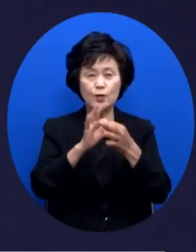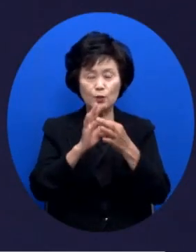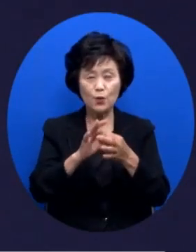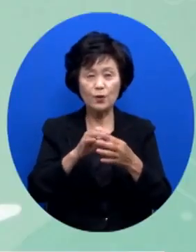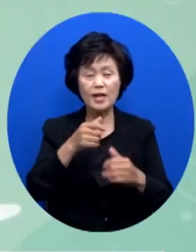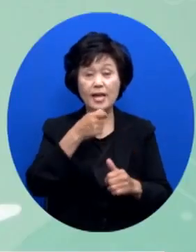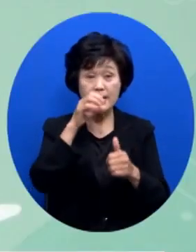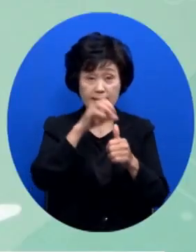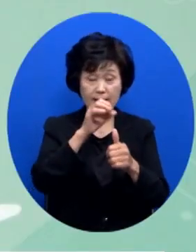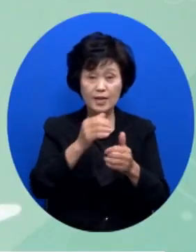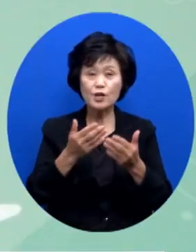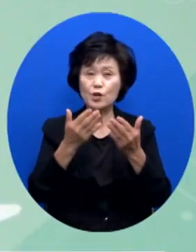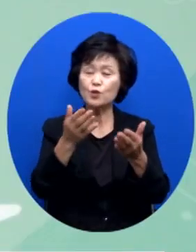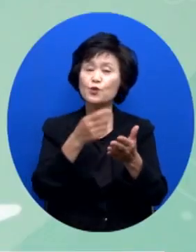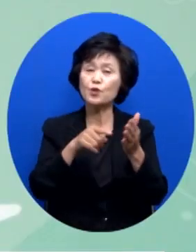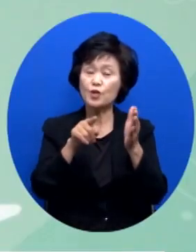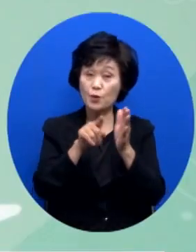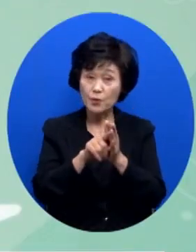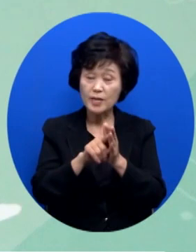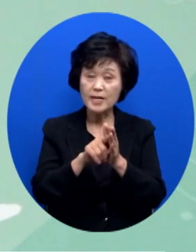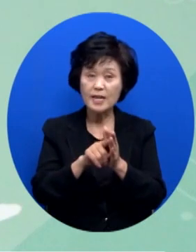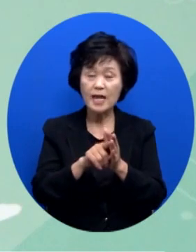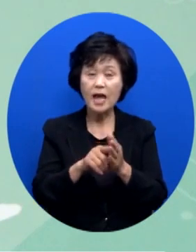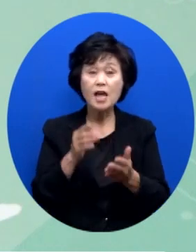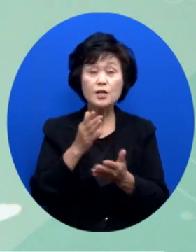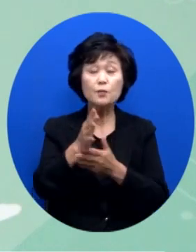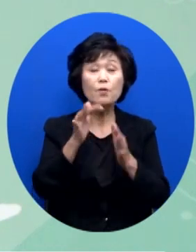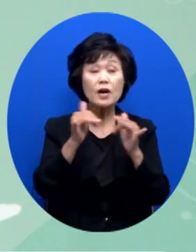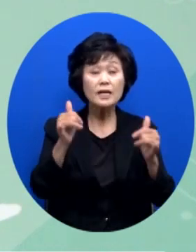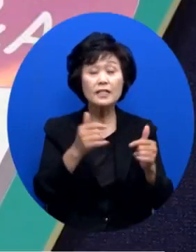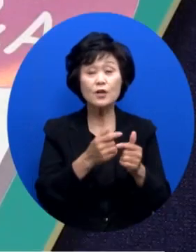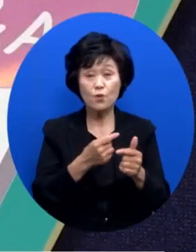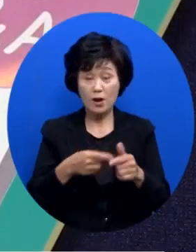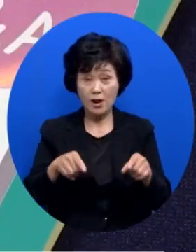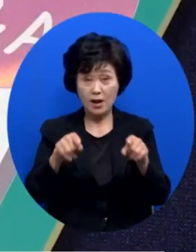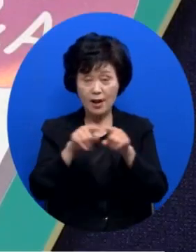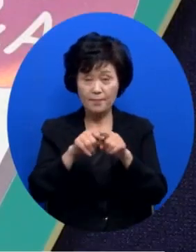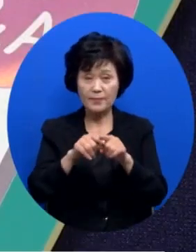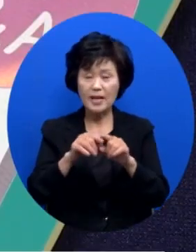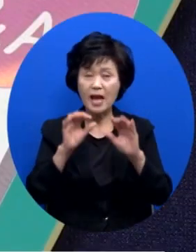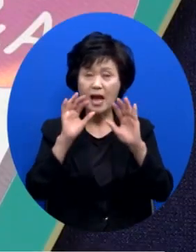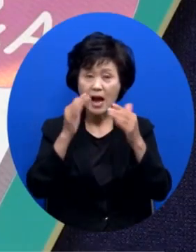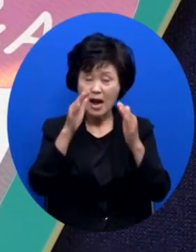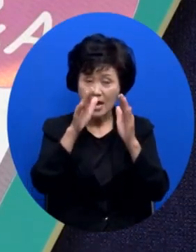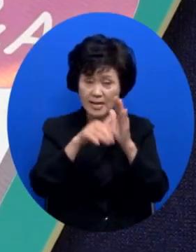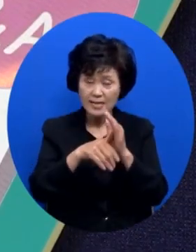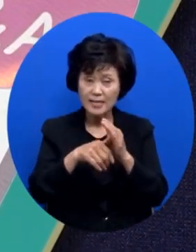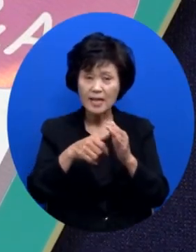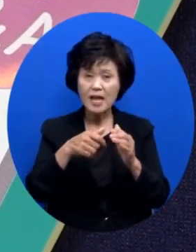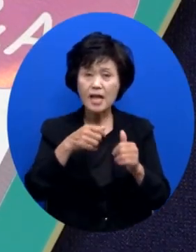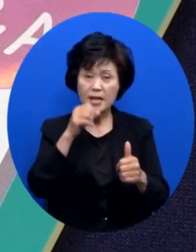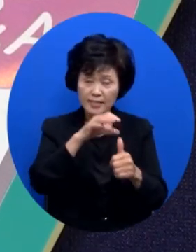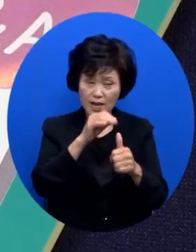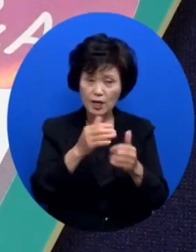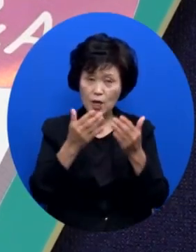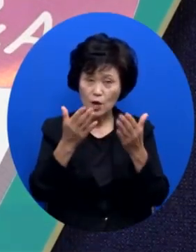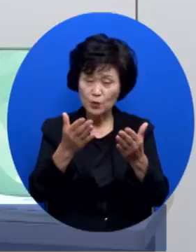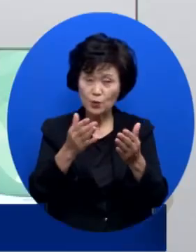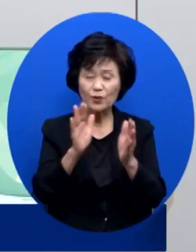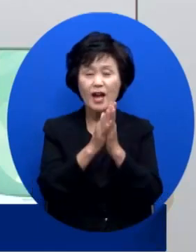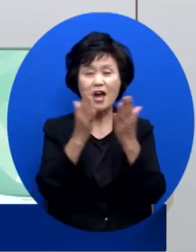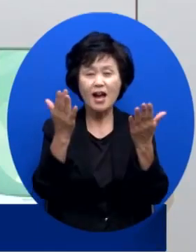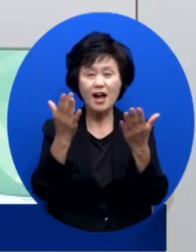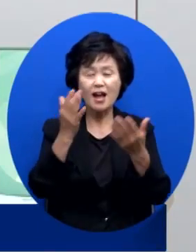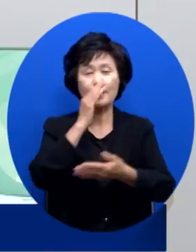기독교 교육연구원이 기독교 교육 전문가들과 함께 아동 세례 교육 교재를 발간했습니다. 단지